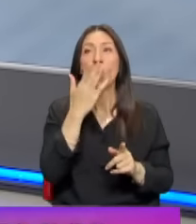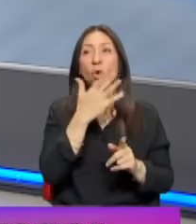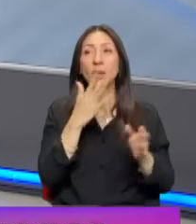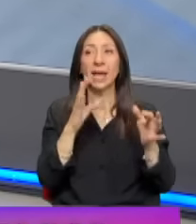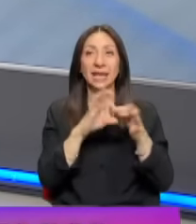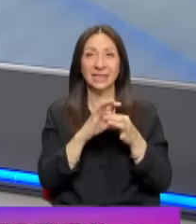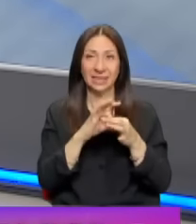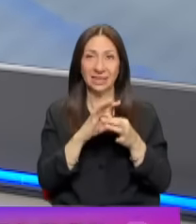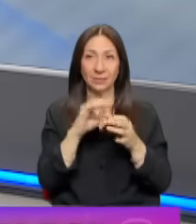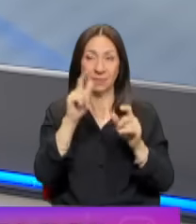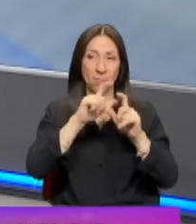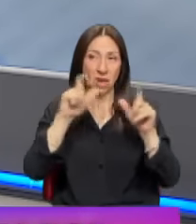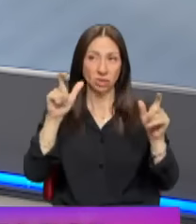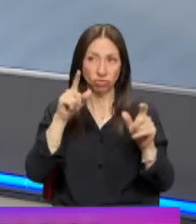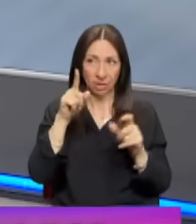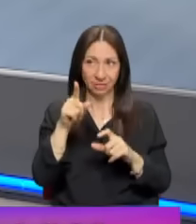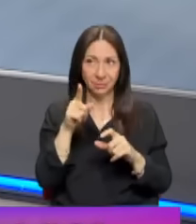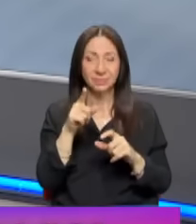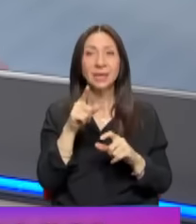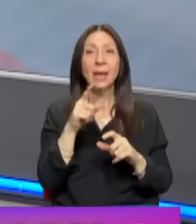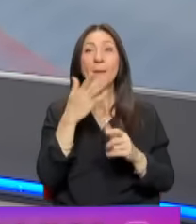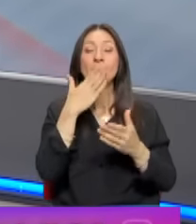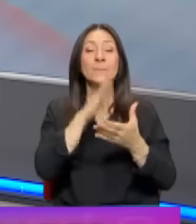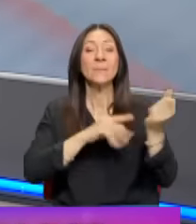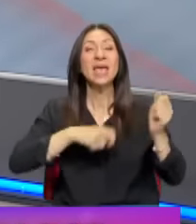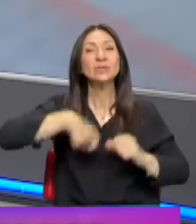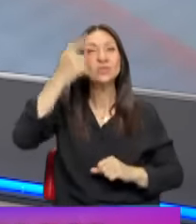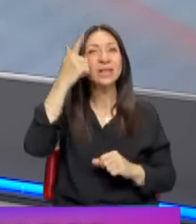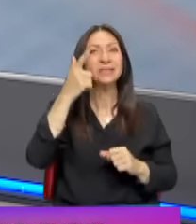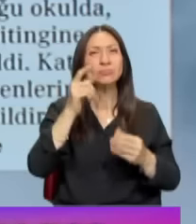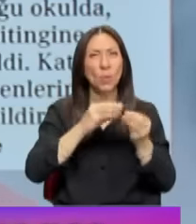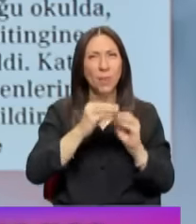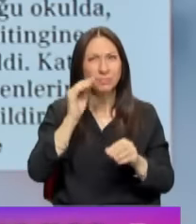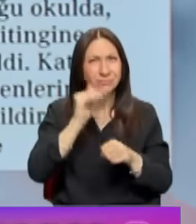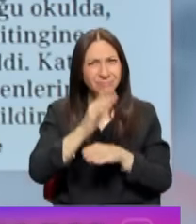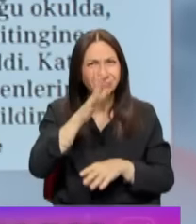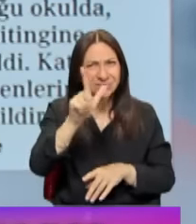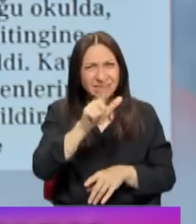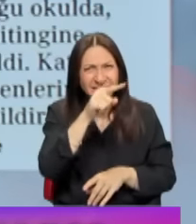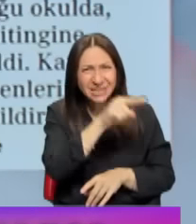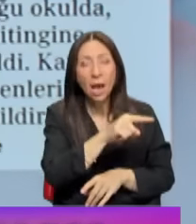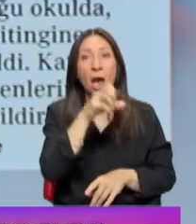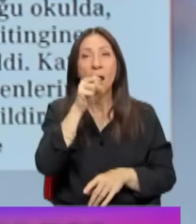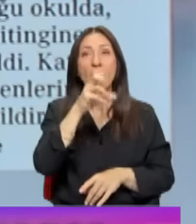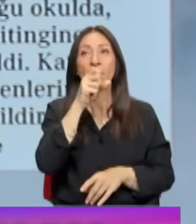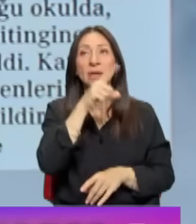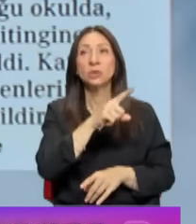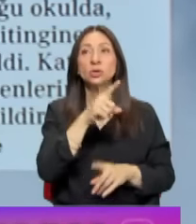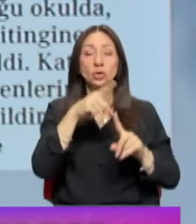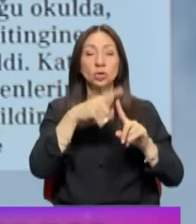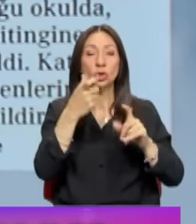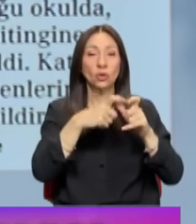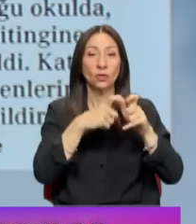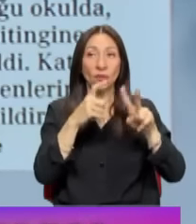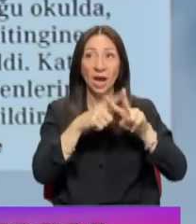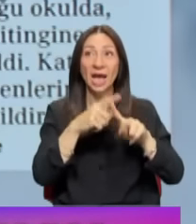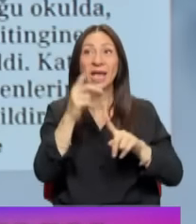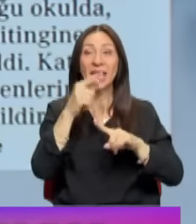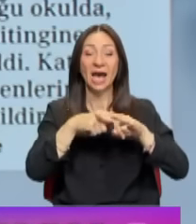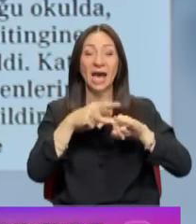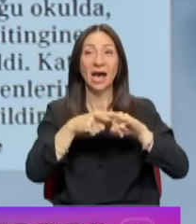okulla ilgili atılmış bir manşet. Mezuniyet skandalıyla gündeme gelen lisede AKP, TÜGVA ve